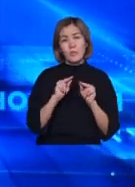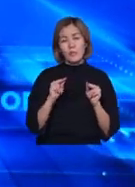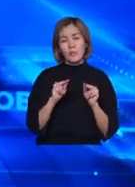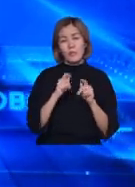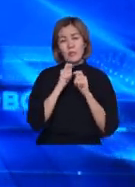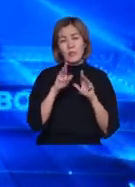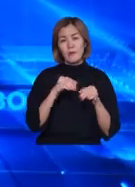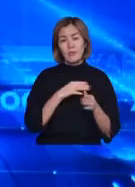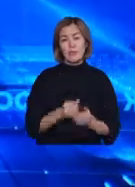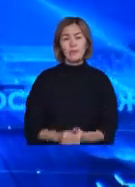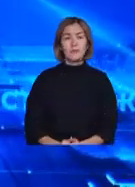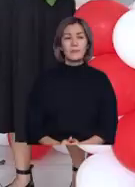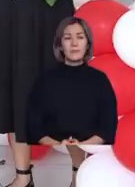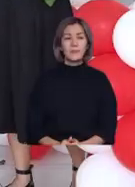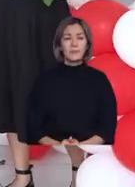мамандар марапатталды.